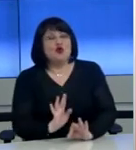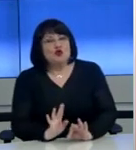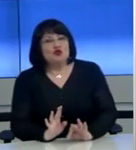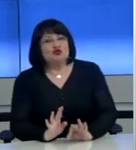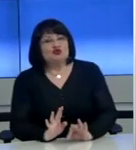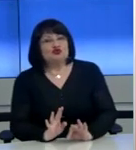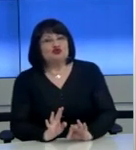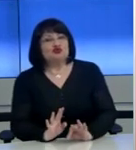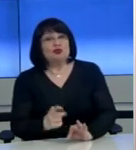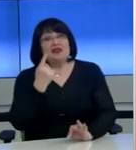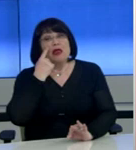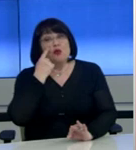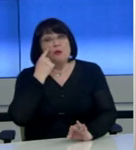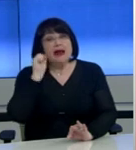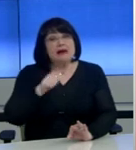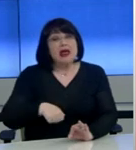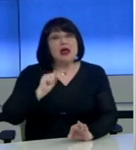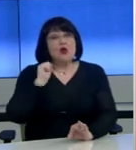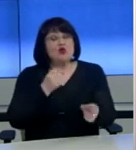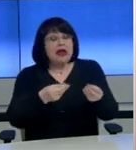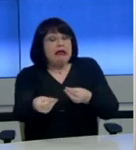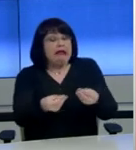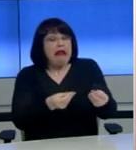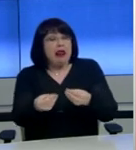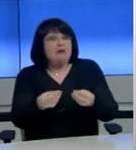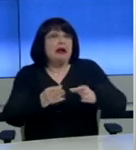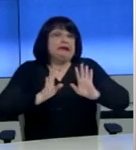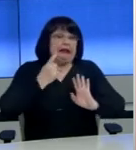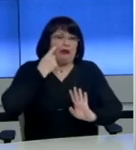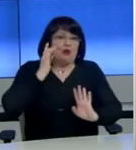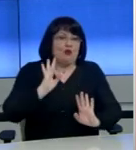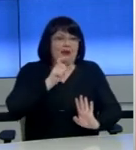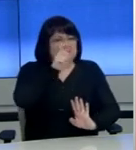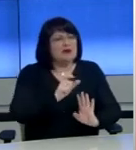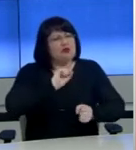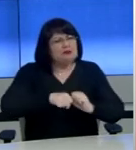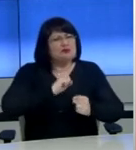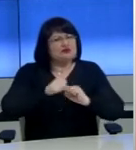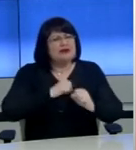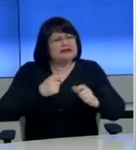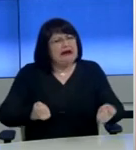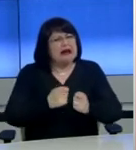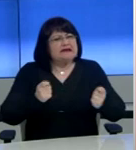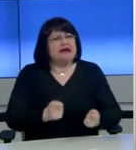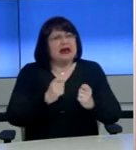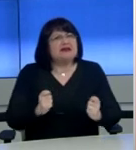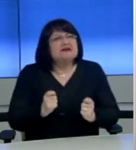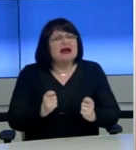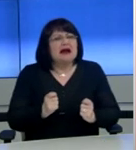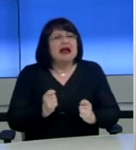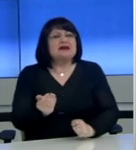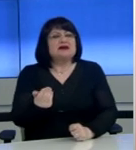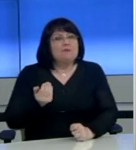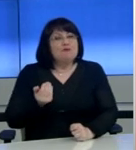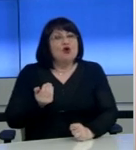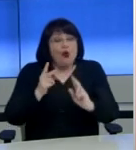χωρίς ανταλλάγματα θα φανεί το επόμενο διάστημα. Παρόλα όσα επιχειρήσατε λοιπόν στην προκαταρκτική,